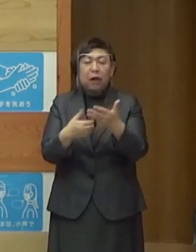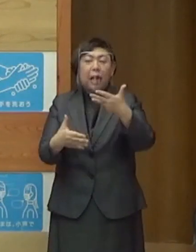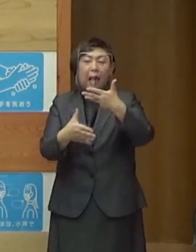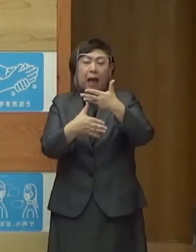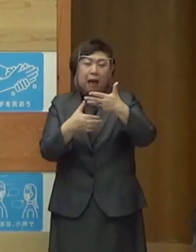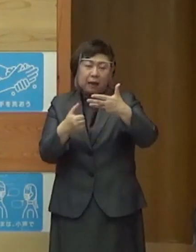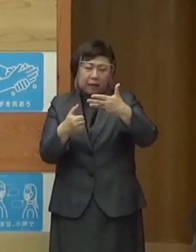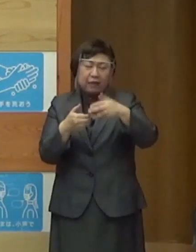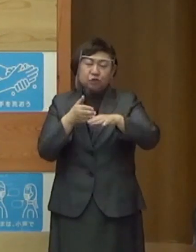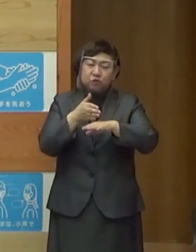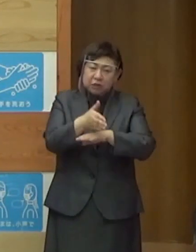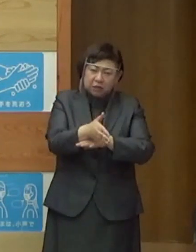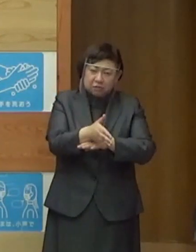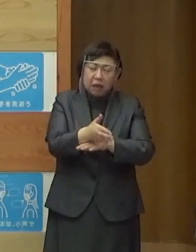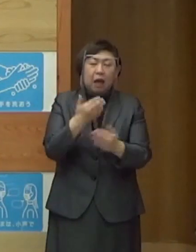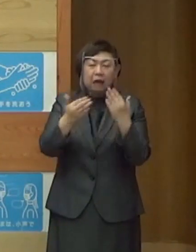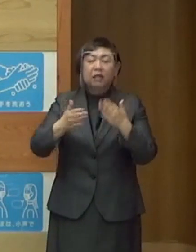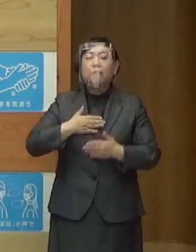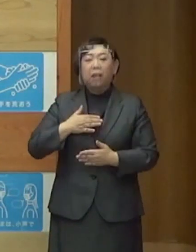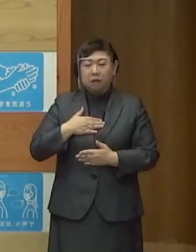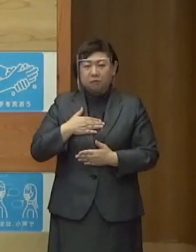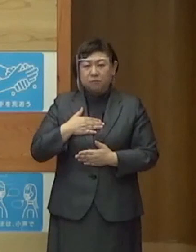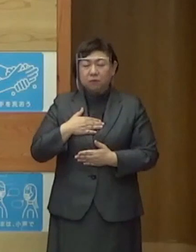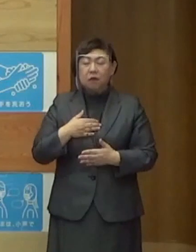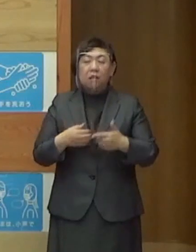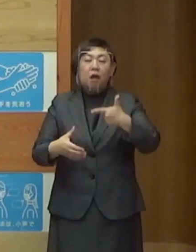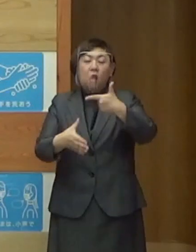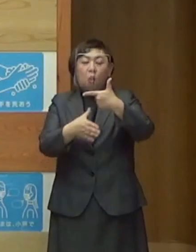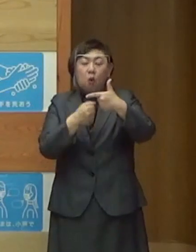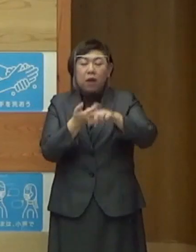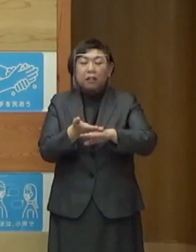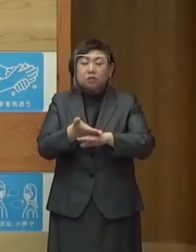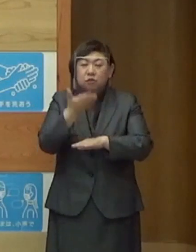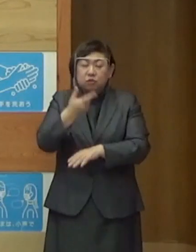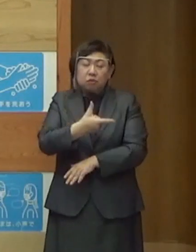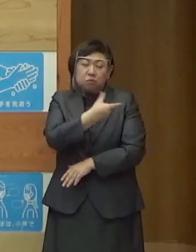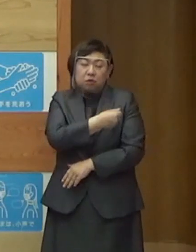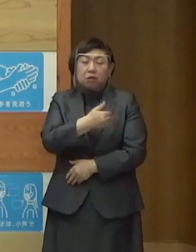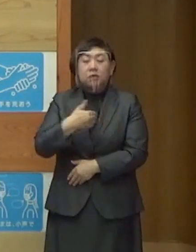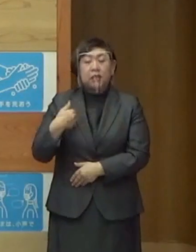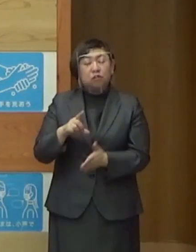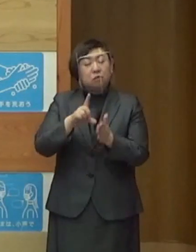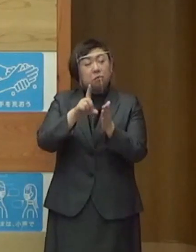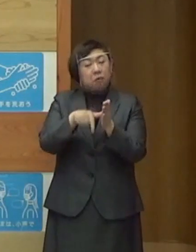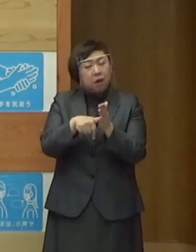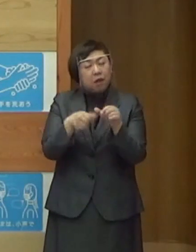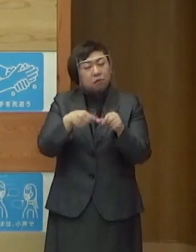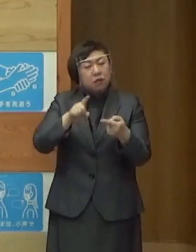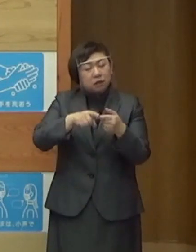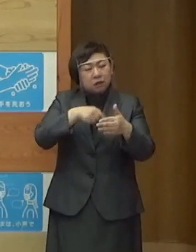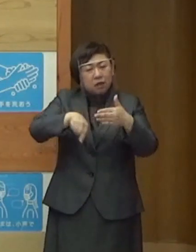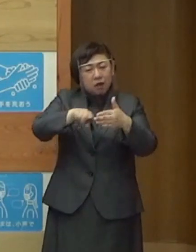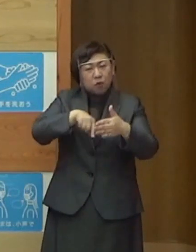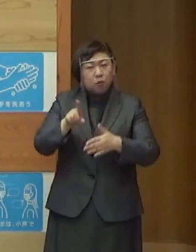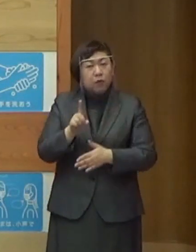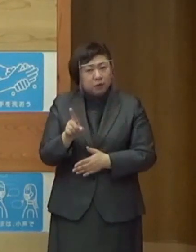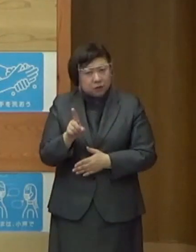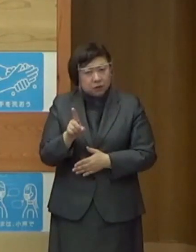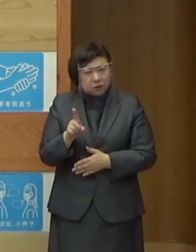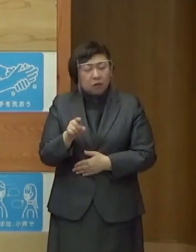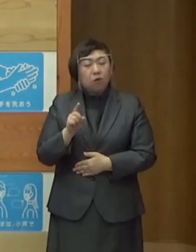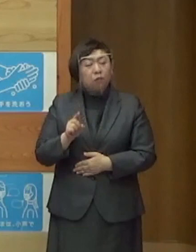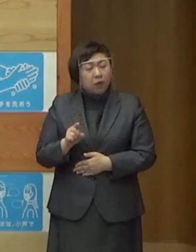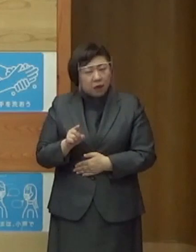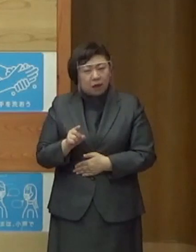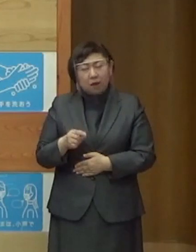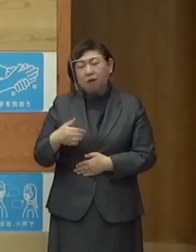ということは明らかになったんですけども、この6ヶ月以上での接種が可能となる場合っていうのはどんな場合なのか